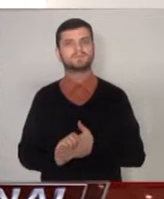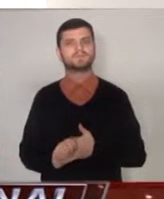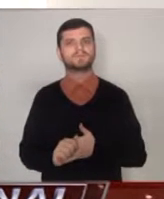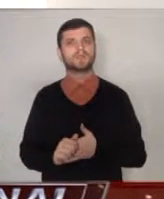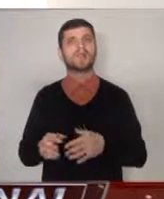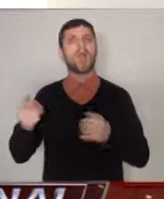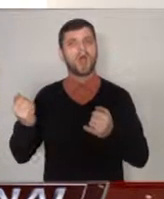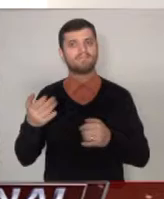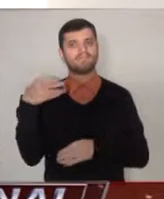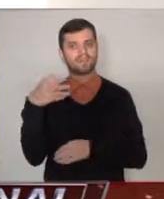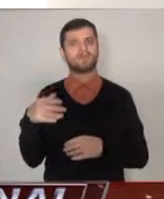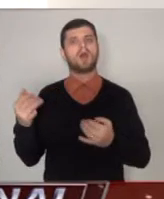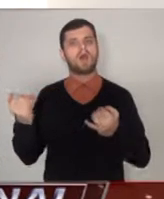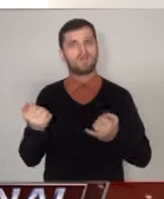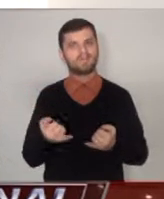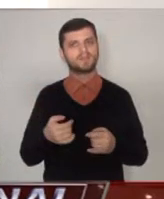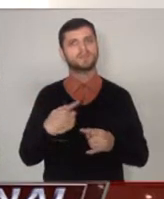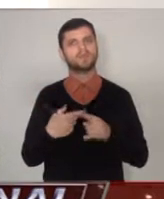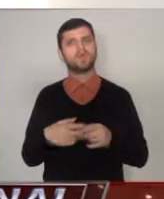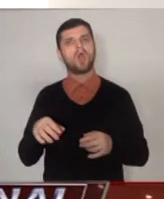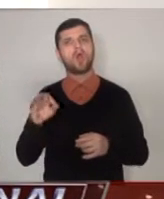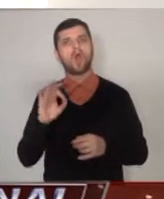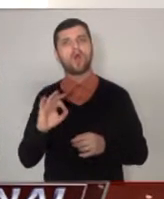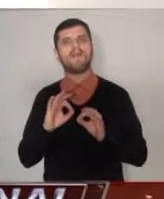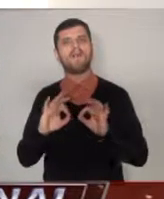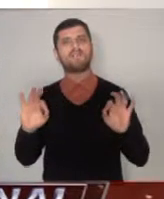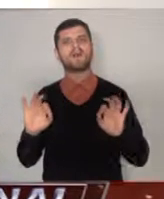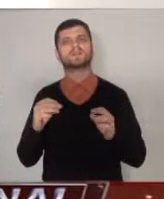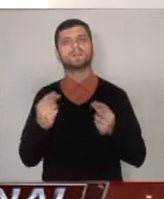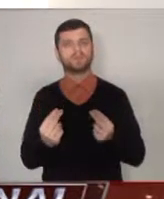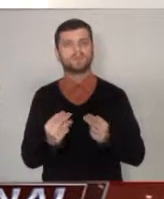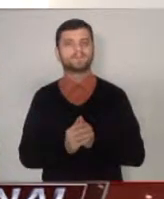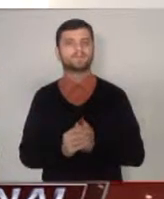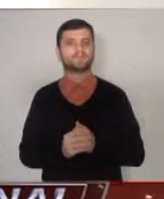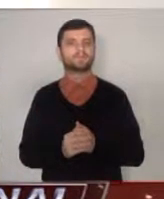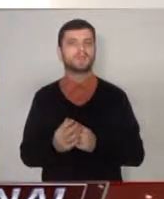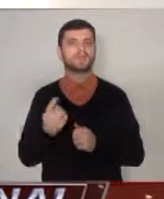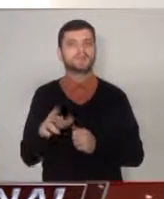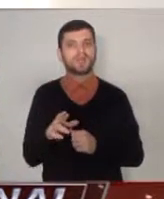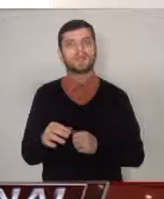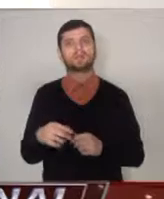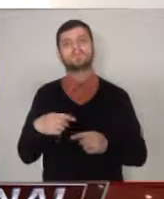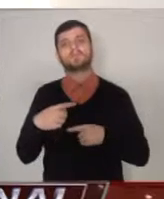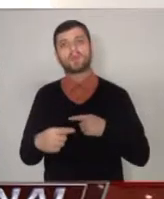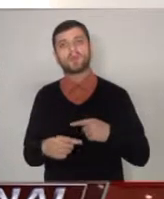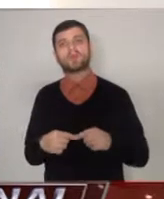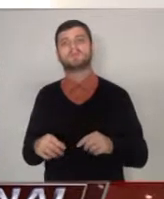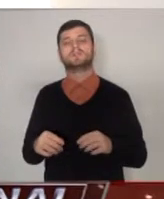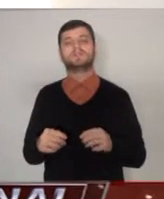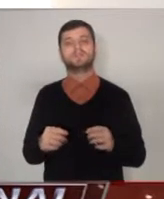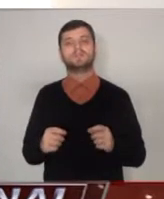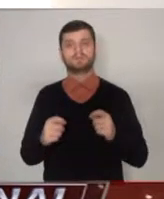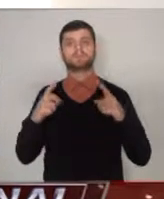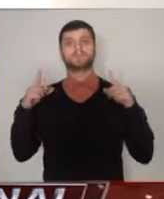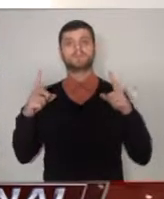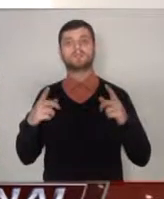iar unul din criterii este valoarea. Era valoarea și dacă luam pe ăla cu valoare mare, asta ar fi însemnat că, vezi, Doamne,